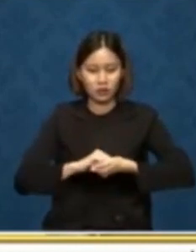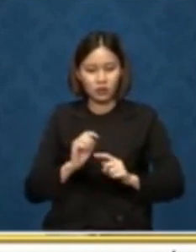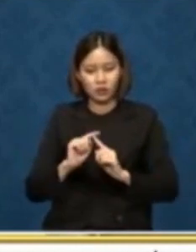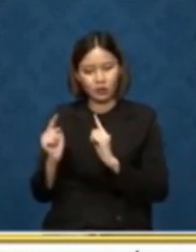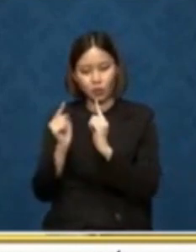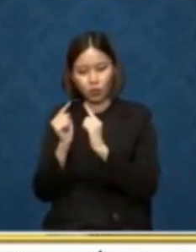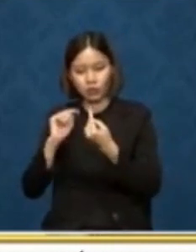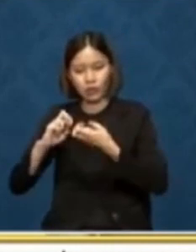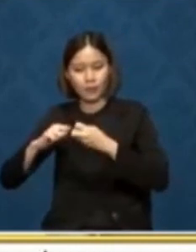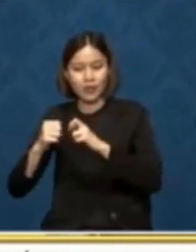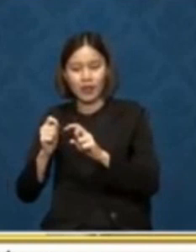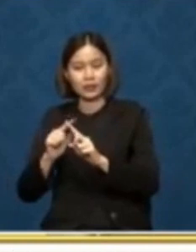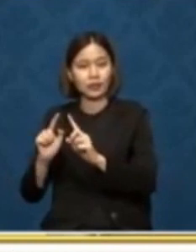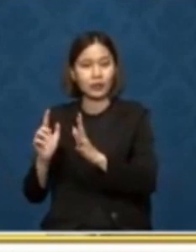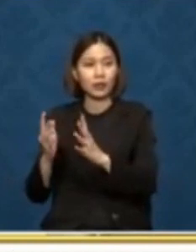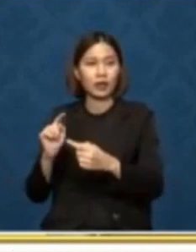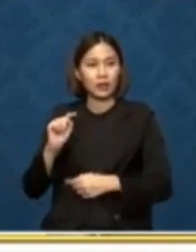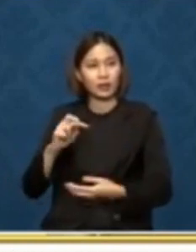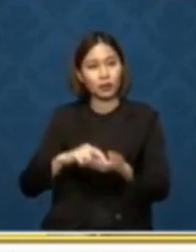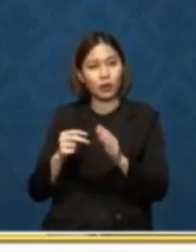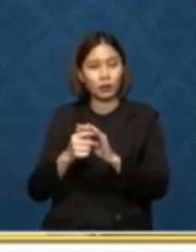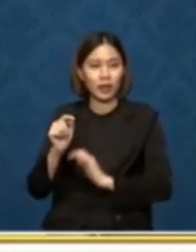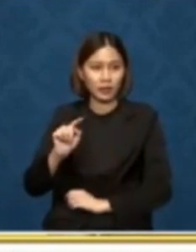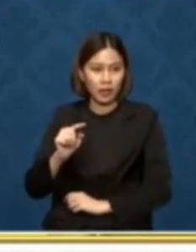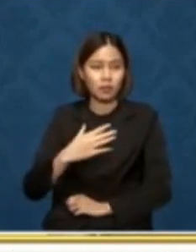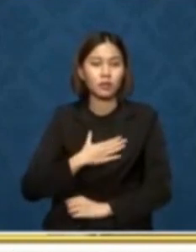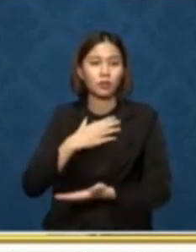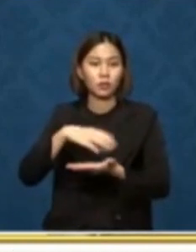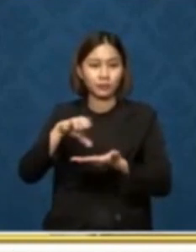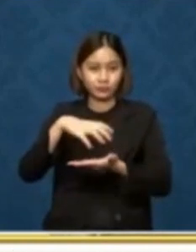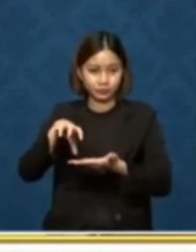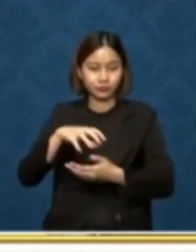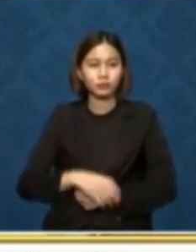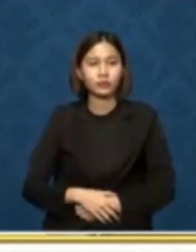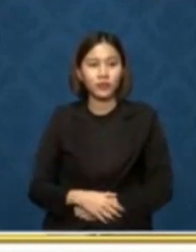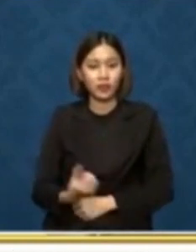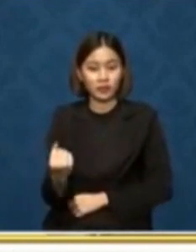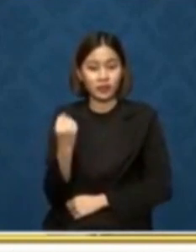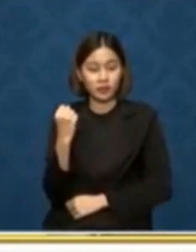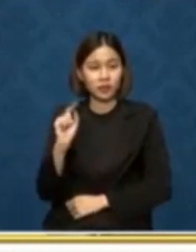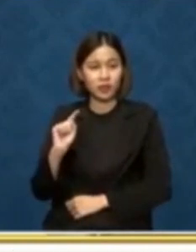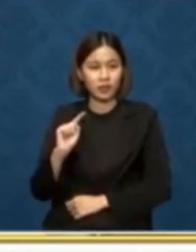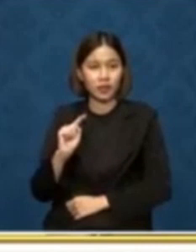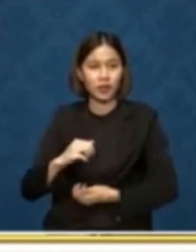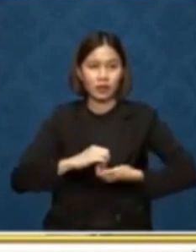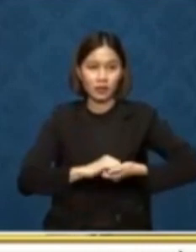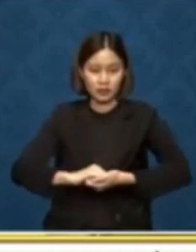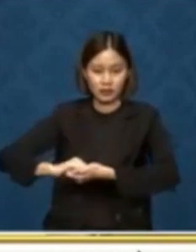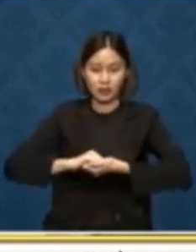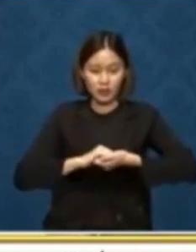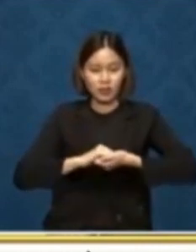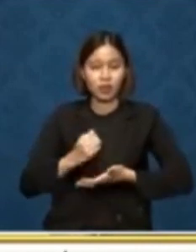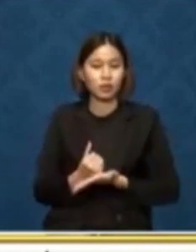ไม่พูดถึงเรื่องการปัญหาเรื่องอะไรต่างๆนี่ก็แสดงว่าอย่างที่ผมกล่าวไว้เราเชื่อมั่นว่า